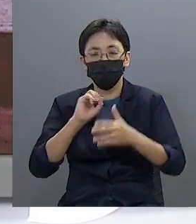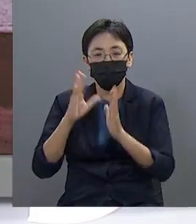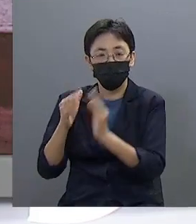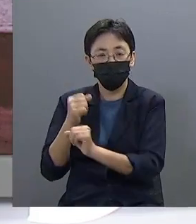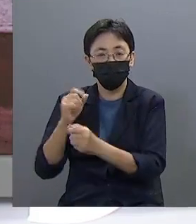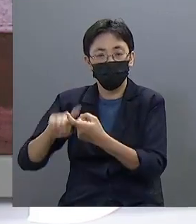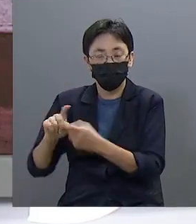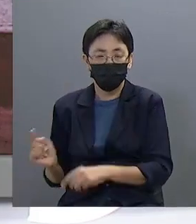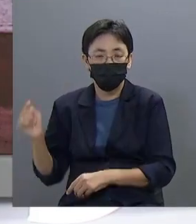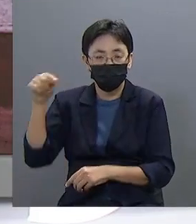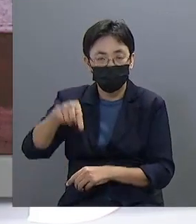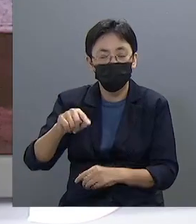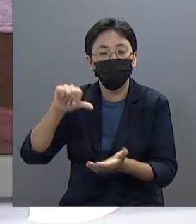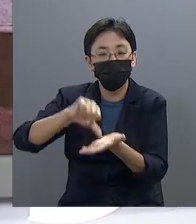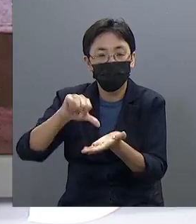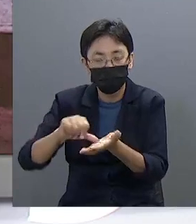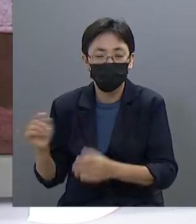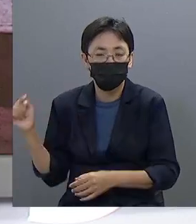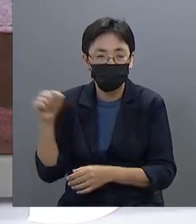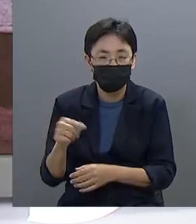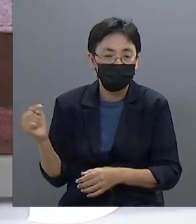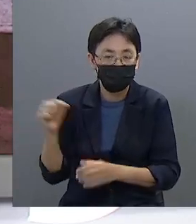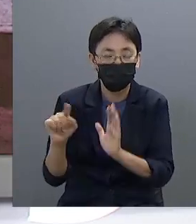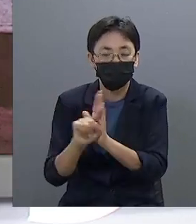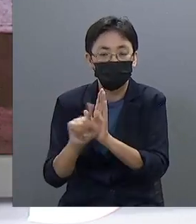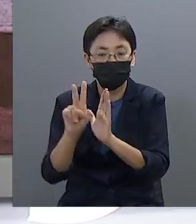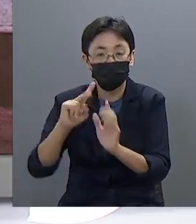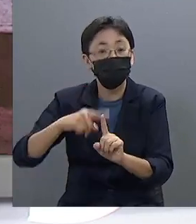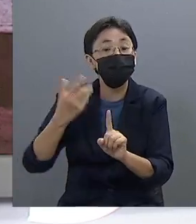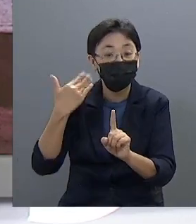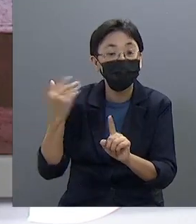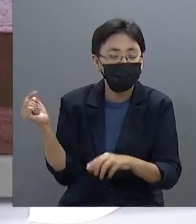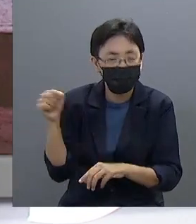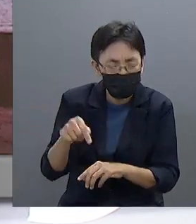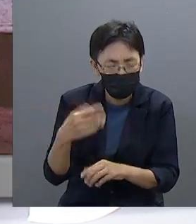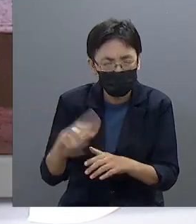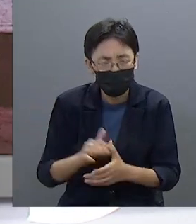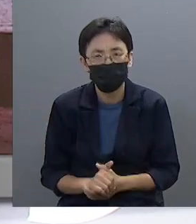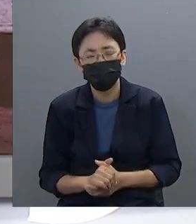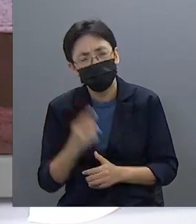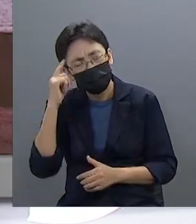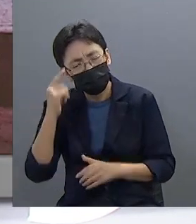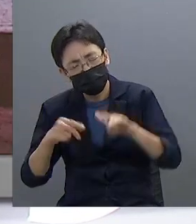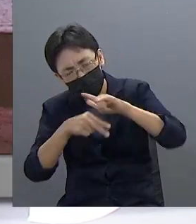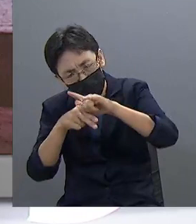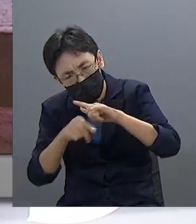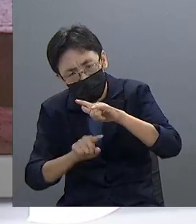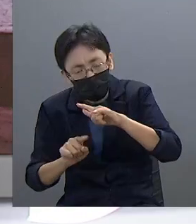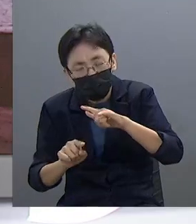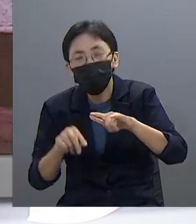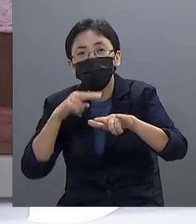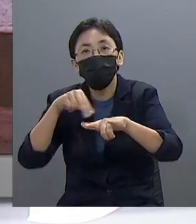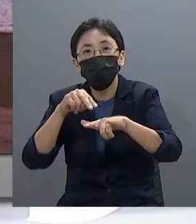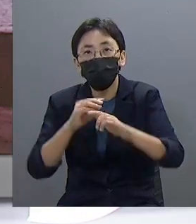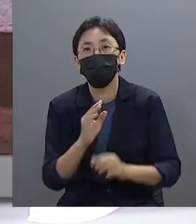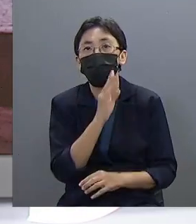ที่อิหร่านถึง2ครั้งนับตั้งแต่เดือนที่แล้วค่ะและแม้ว่าจะไม่ได้มีการเปิดเผยรายละเอียดการเยือนนะคะแต่ภาพจากภา